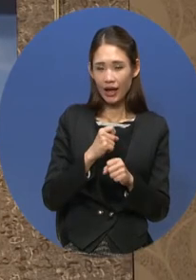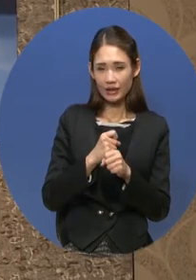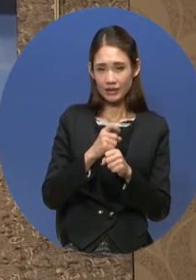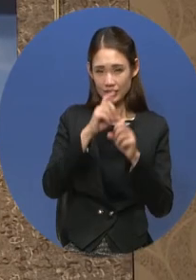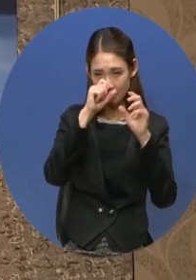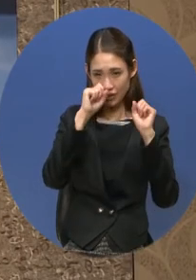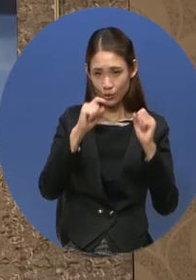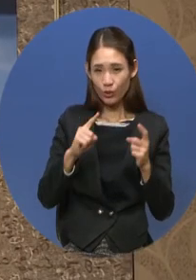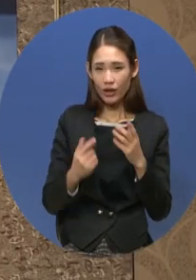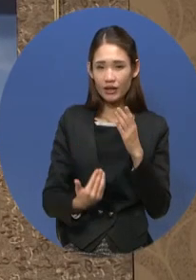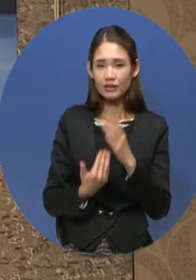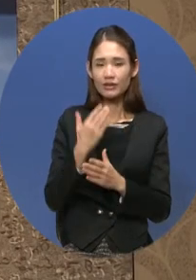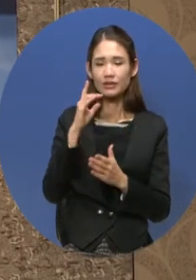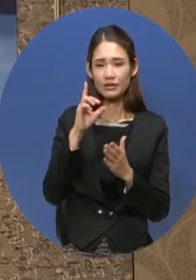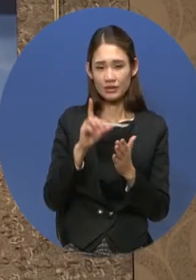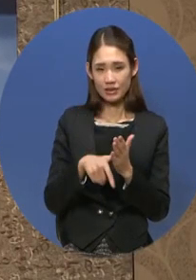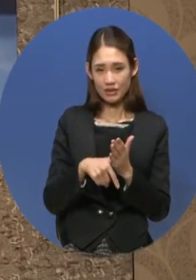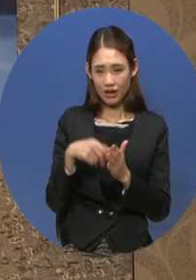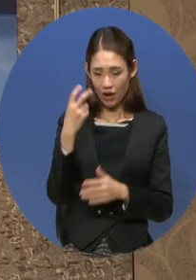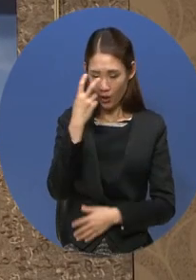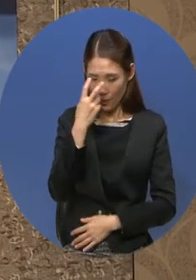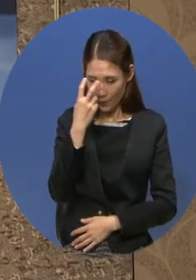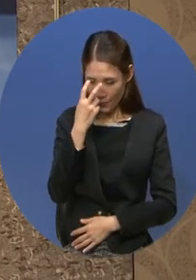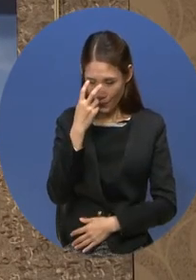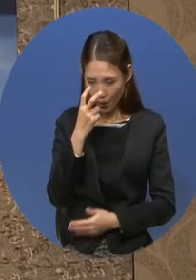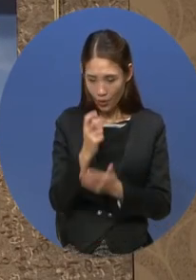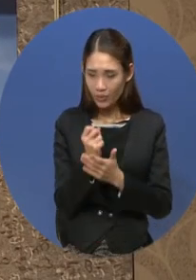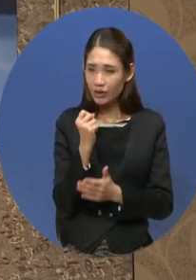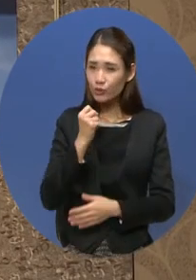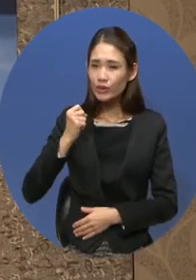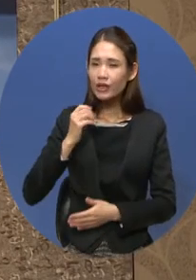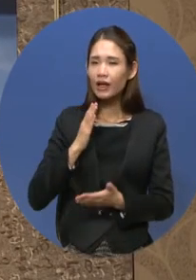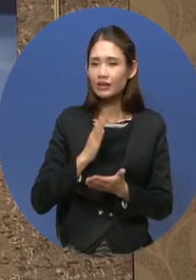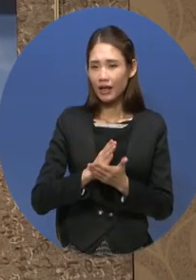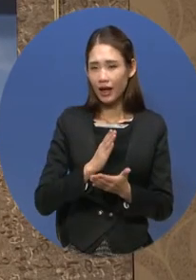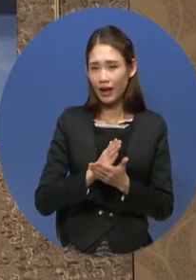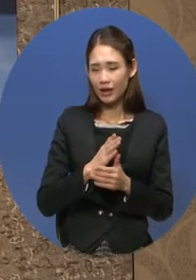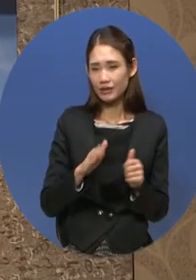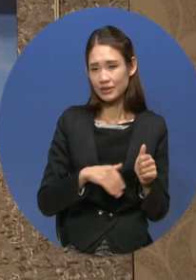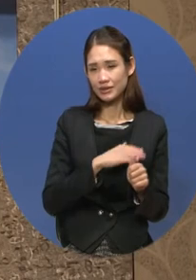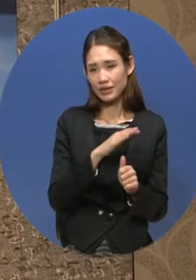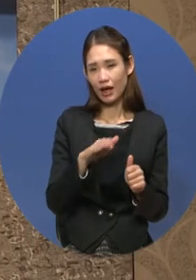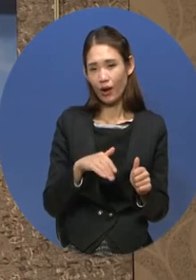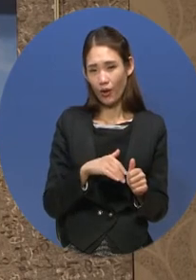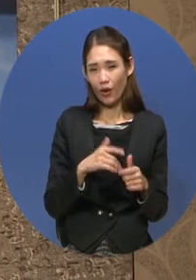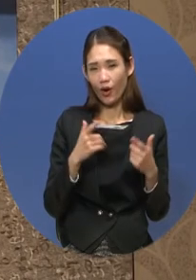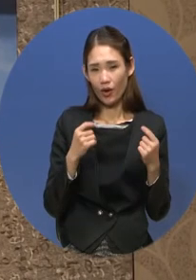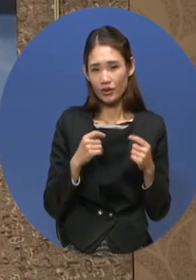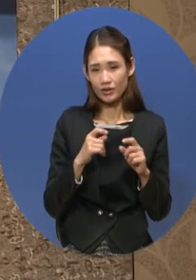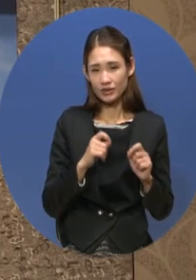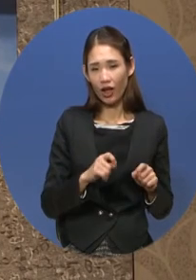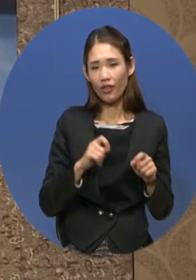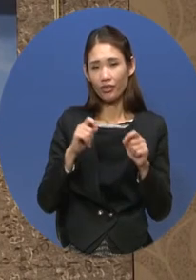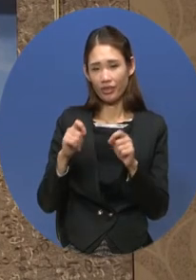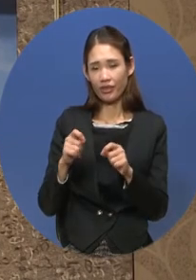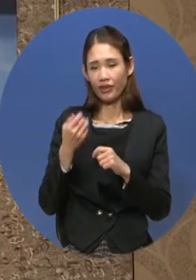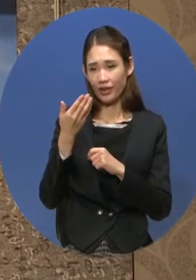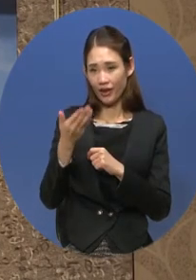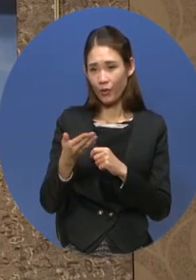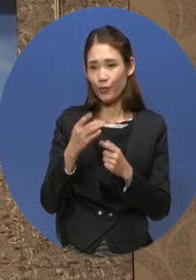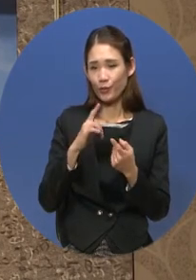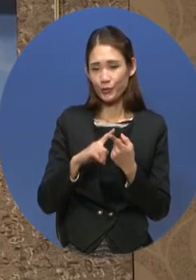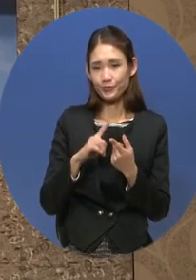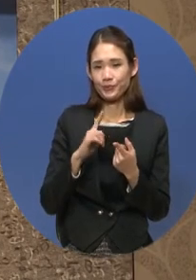기회가 있을 때 그런 것들을 검토해서 법에 위반되지 않는 사항이라고 한다면 네. 이제 그런 걸 좀 연기해 줄 수 있다든가 네.